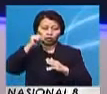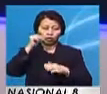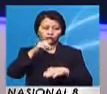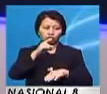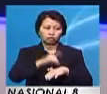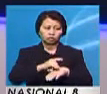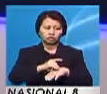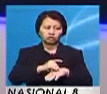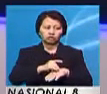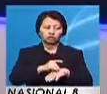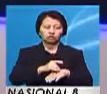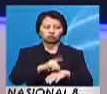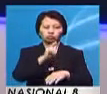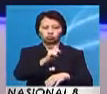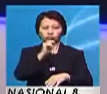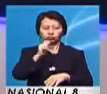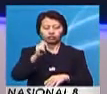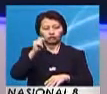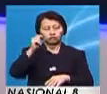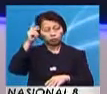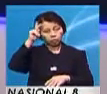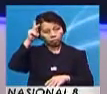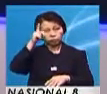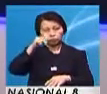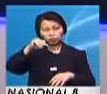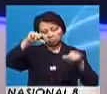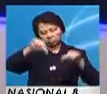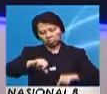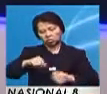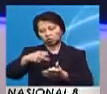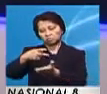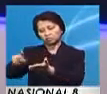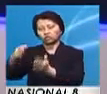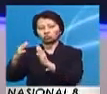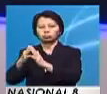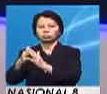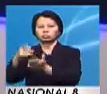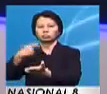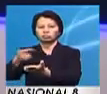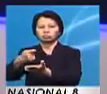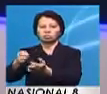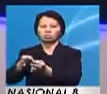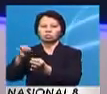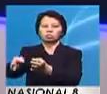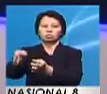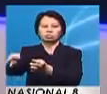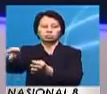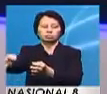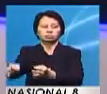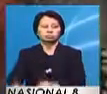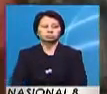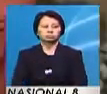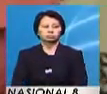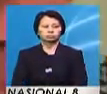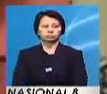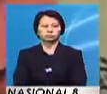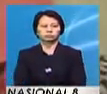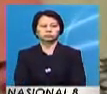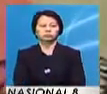Teluk Rejuna Tumpat Kelantan kerana gagal melunaskan sewa rumah yang tertunggak.